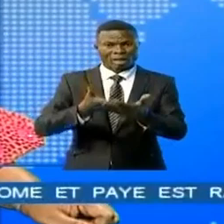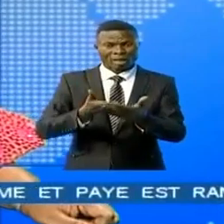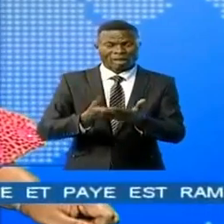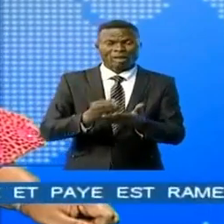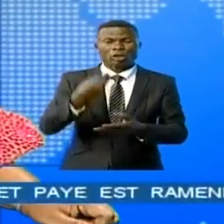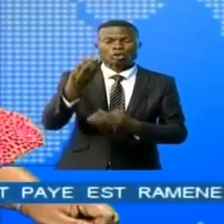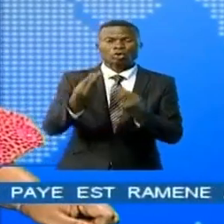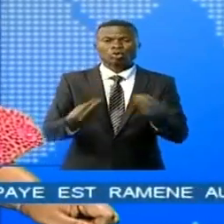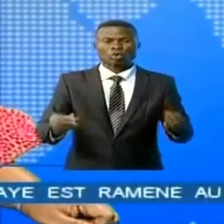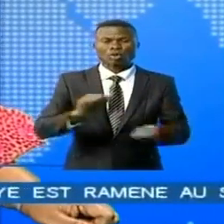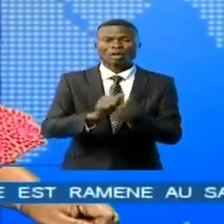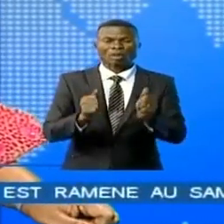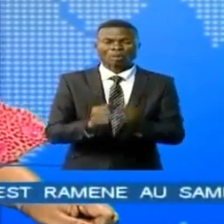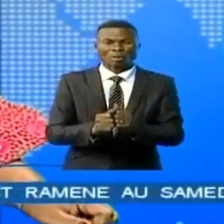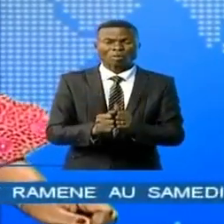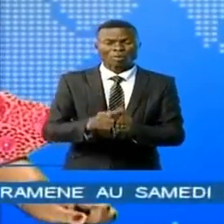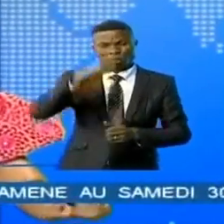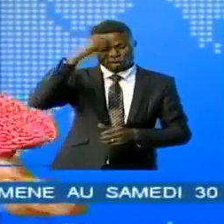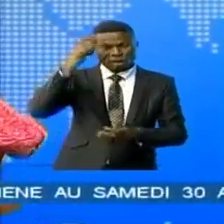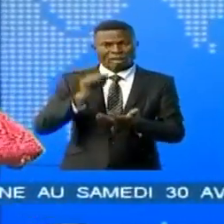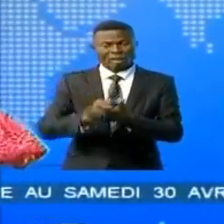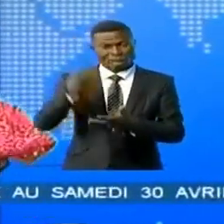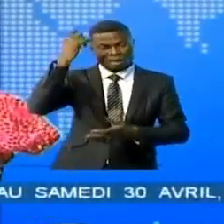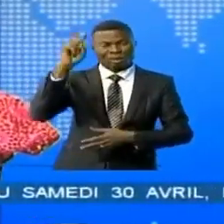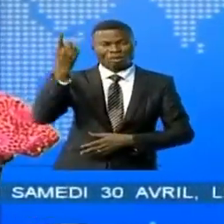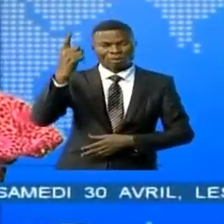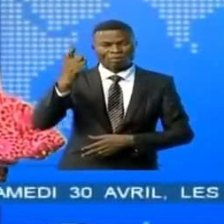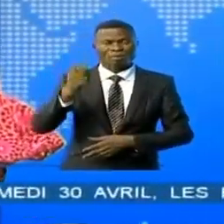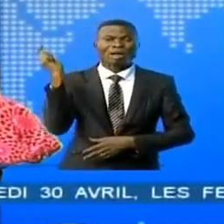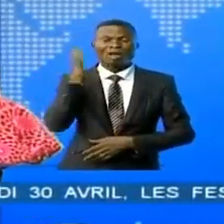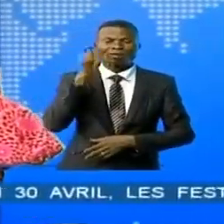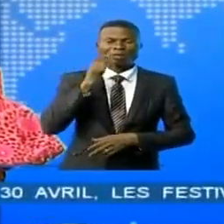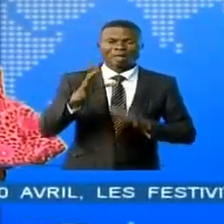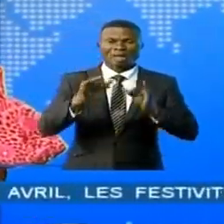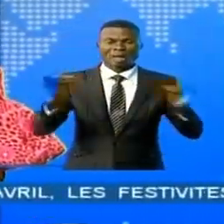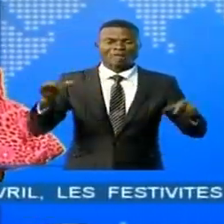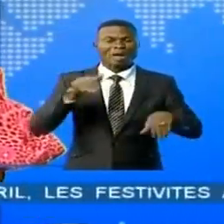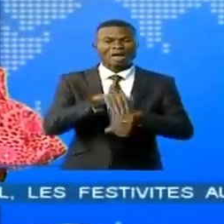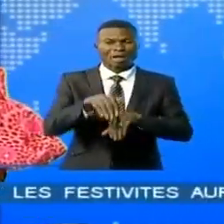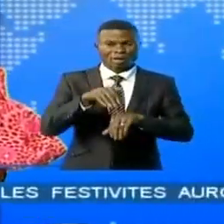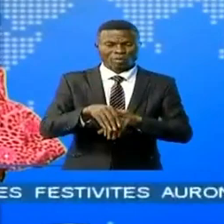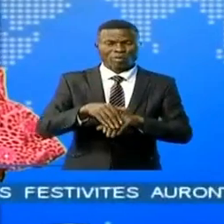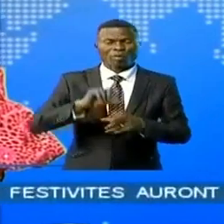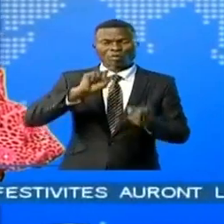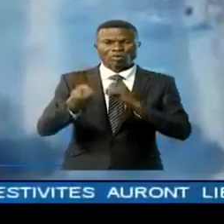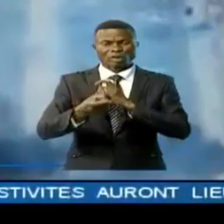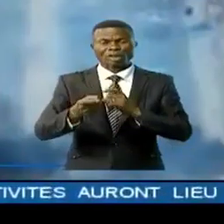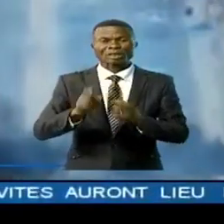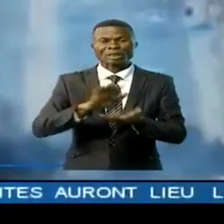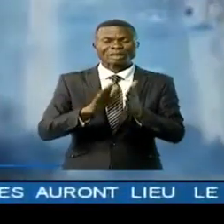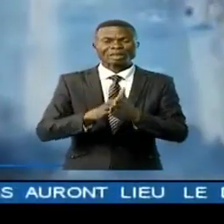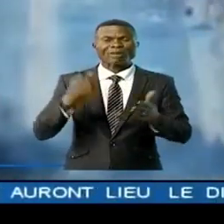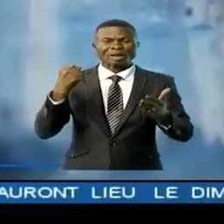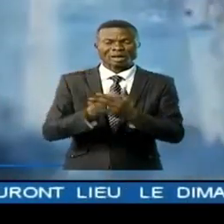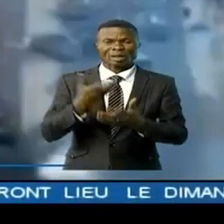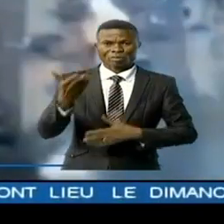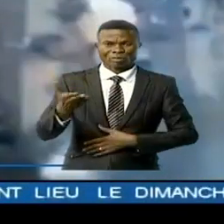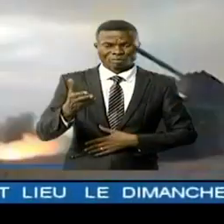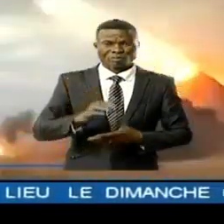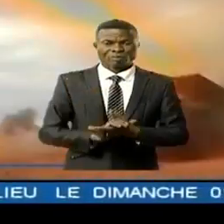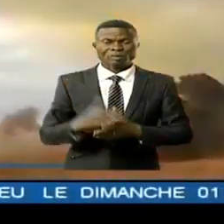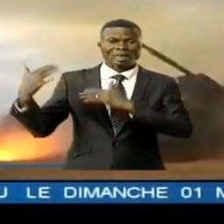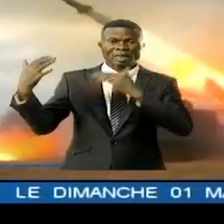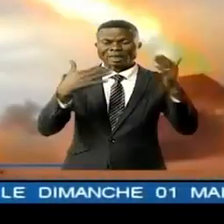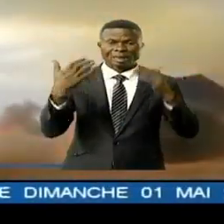apporter des solutions uniques options restent jusque là la farine de manioc gros des pandas irène ricine